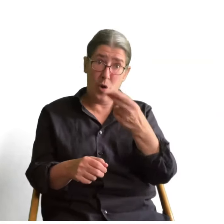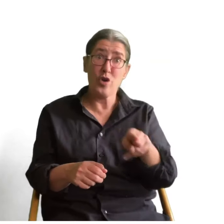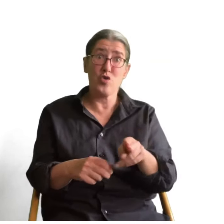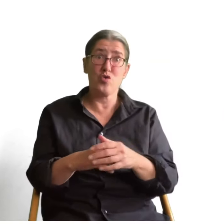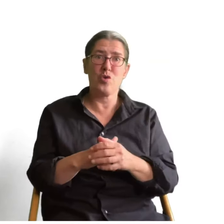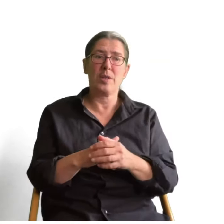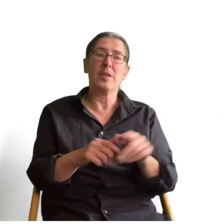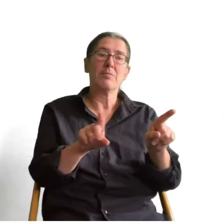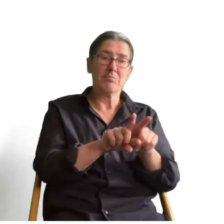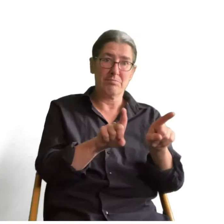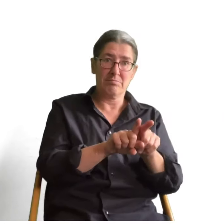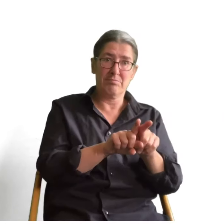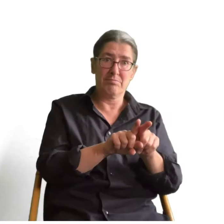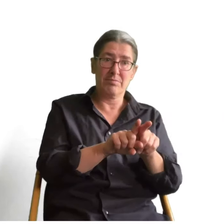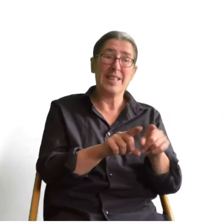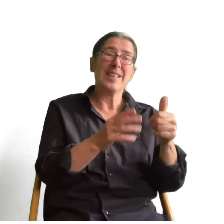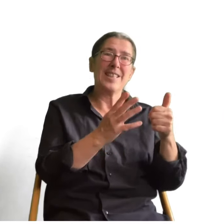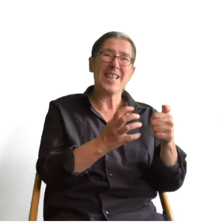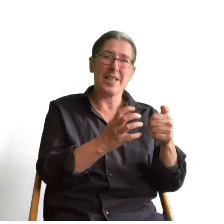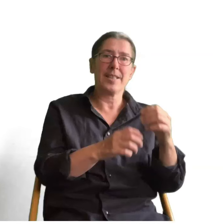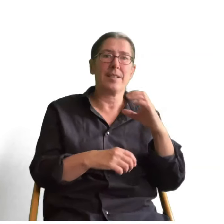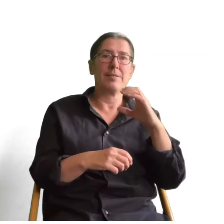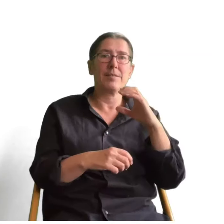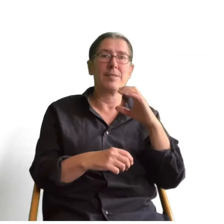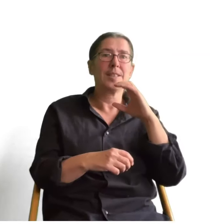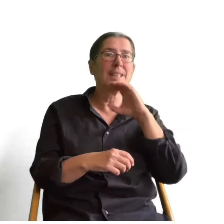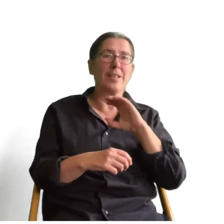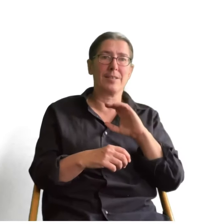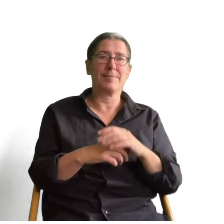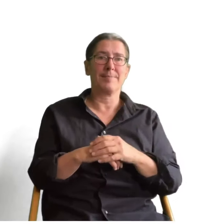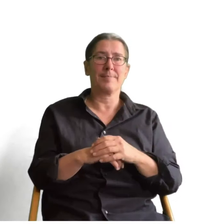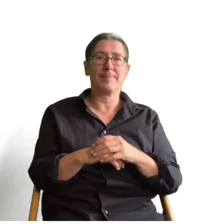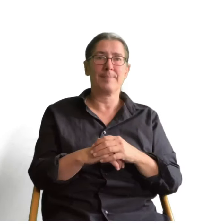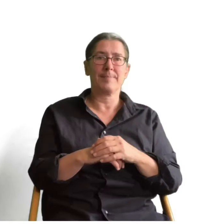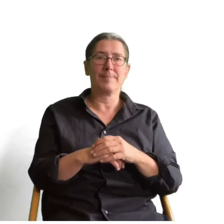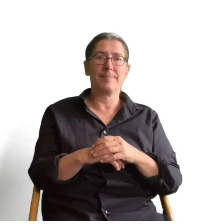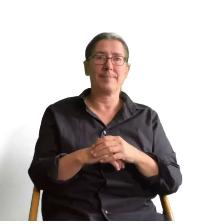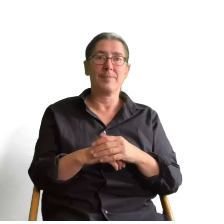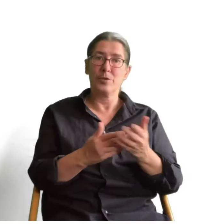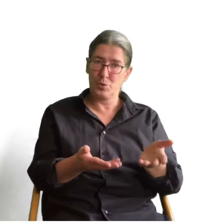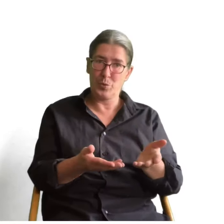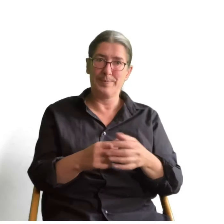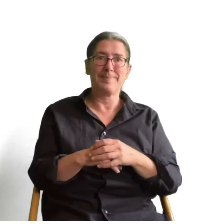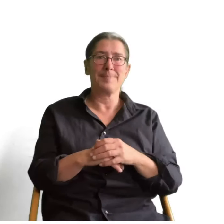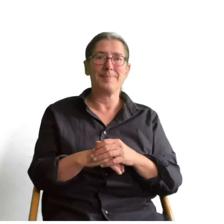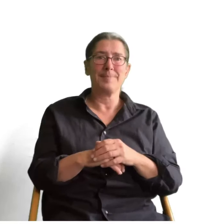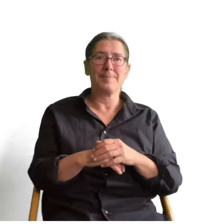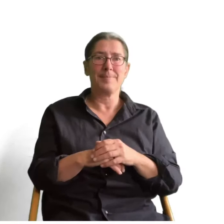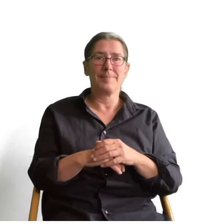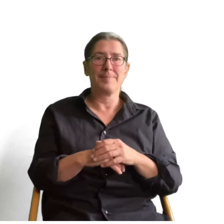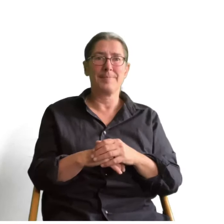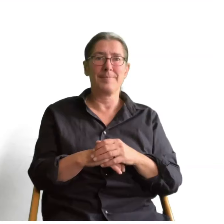einem Euro sind 60 Cent. So.